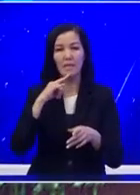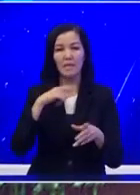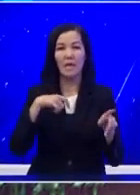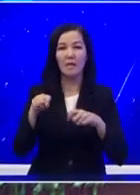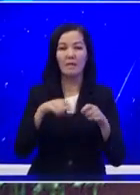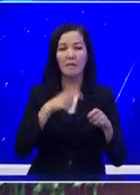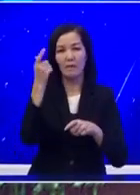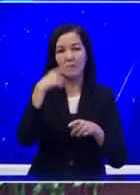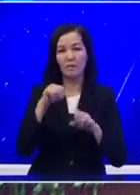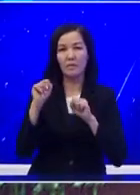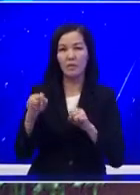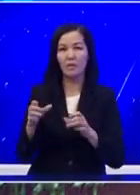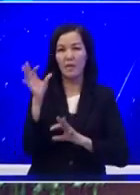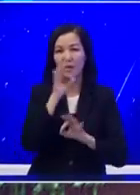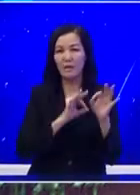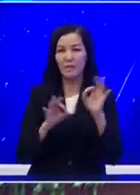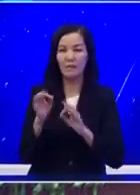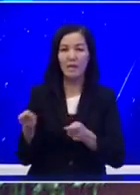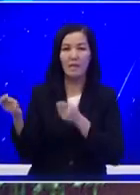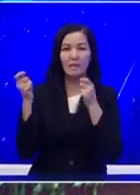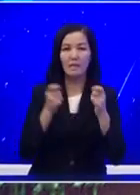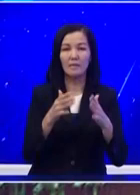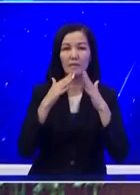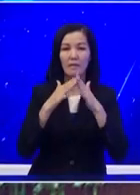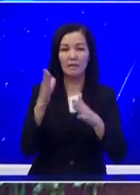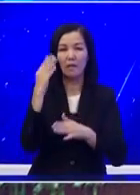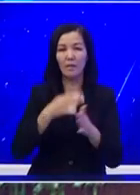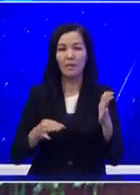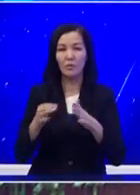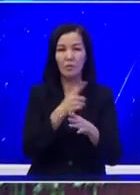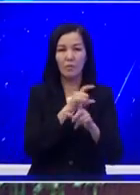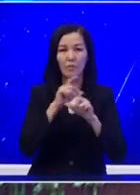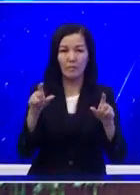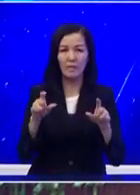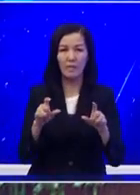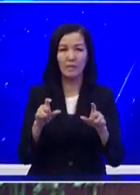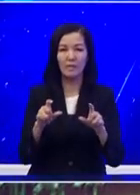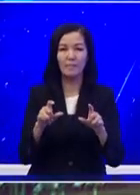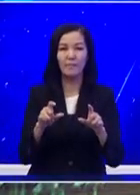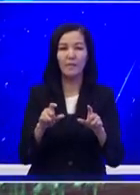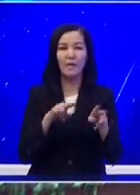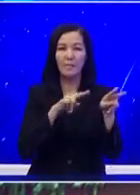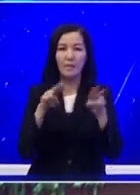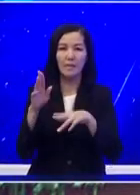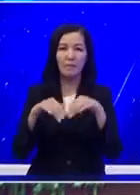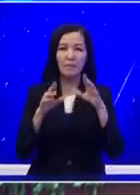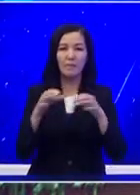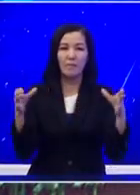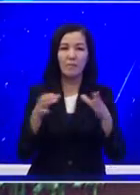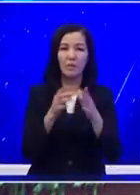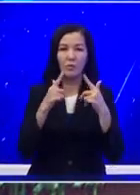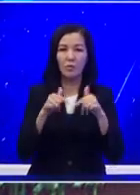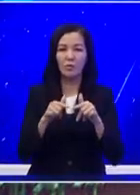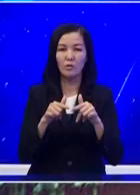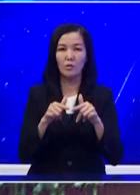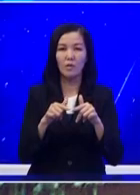индивидуальной защиты и лекарственными препаратами доставили на склад Алматинской областной больницы. Ход выгрузки проконтролировала специальная мониторинговая